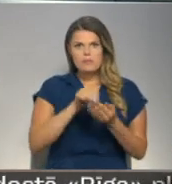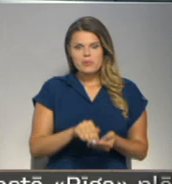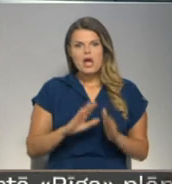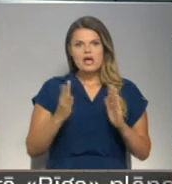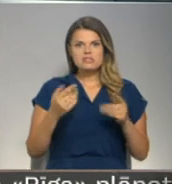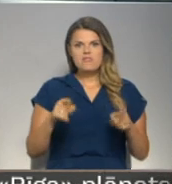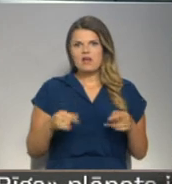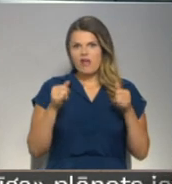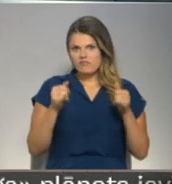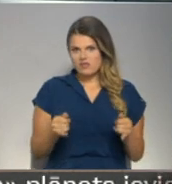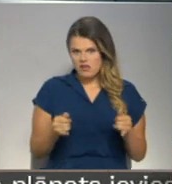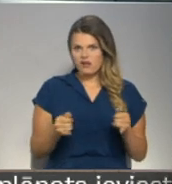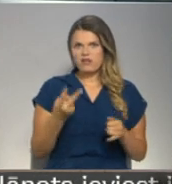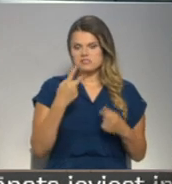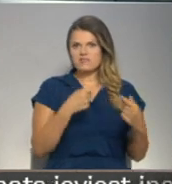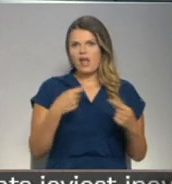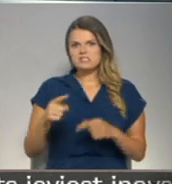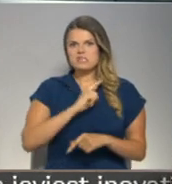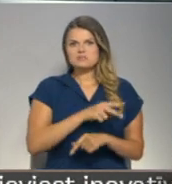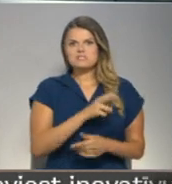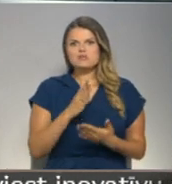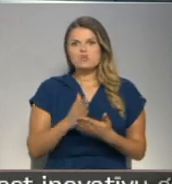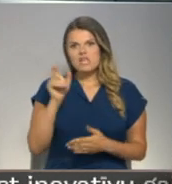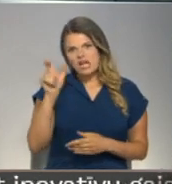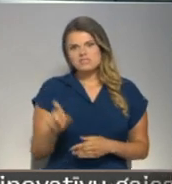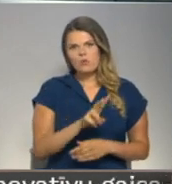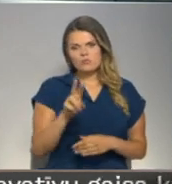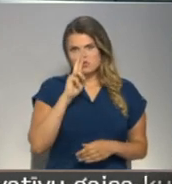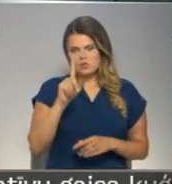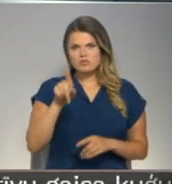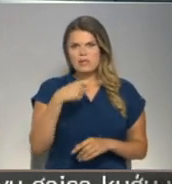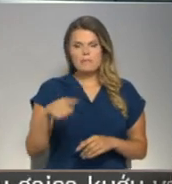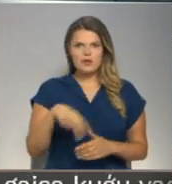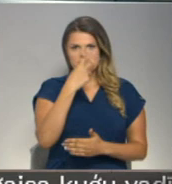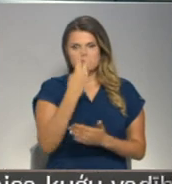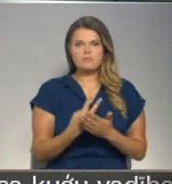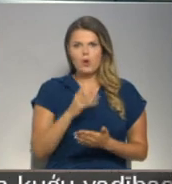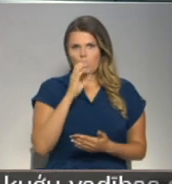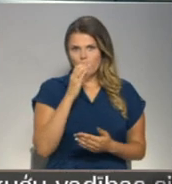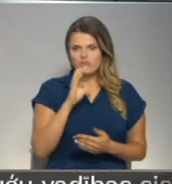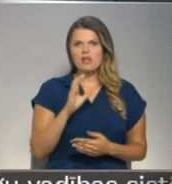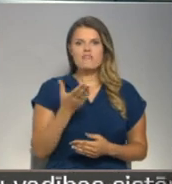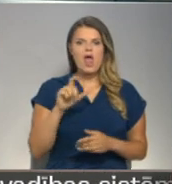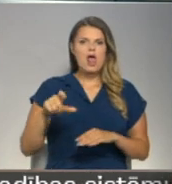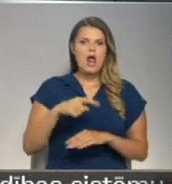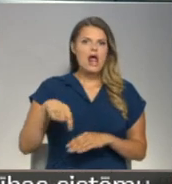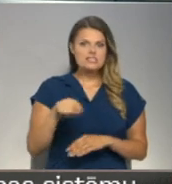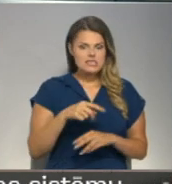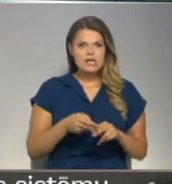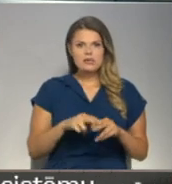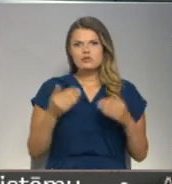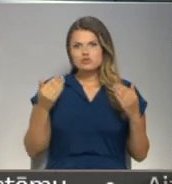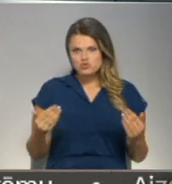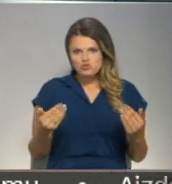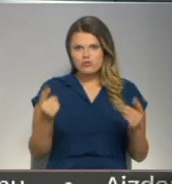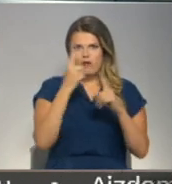vai ratiņkrēsls ir divas iespējas, kas var notikt ar cilvēku, kurš neveiksmīgi ielec uz galvas upē vai ezerā. Tādēļ šodien dots starts